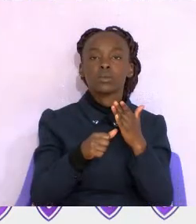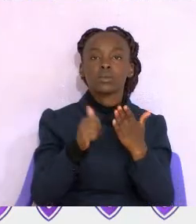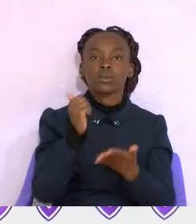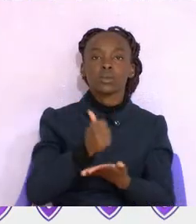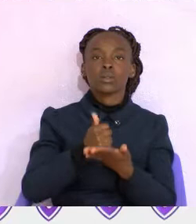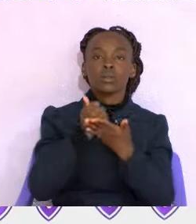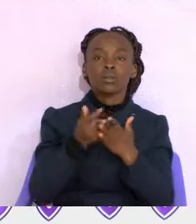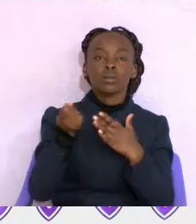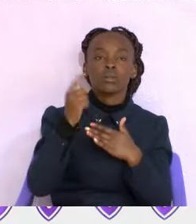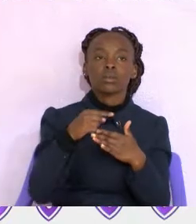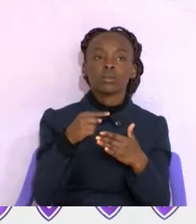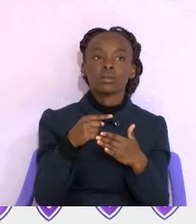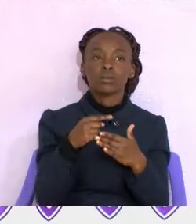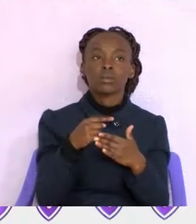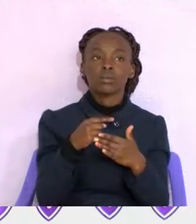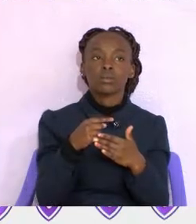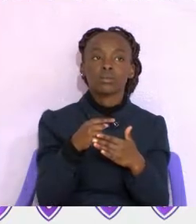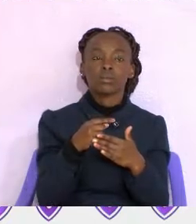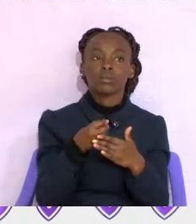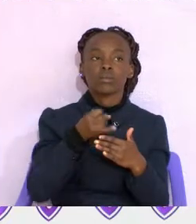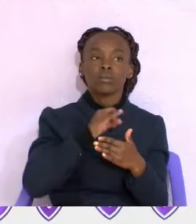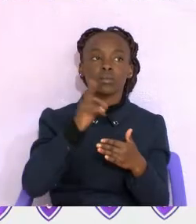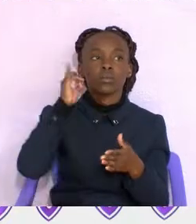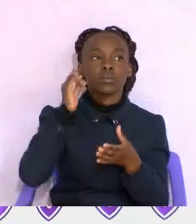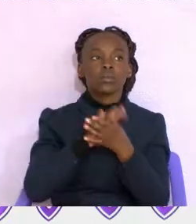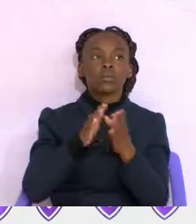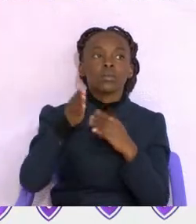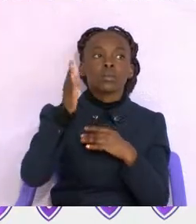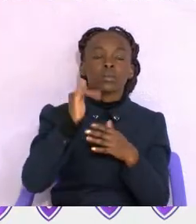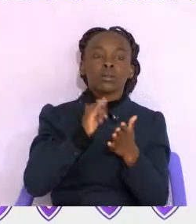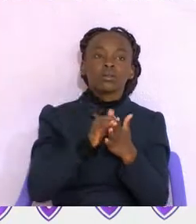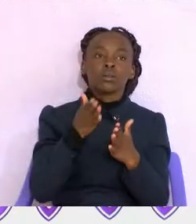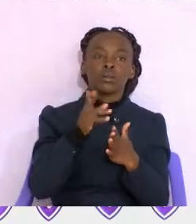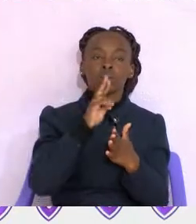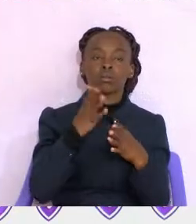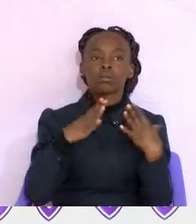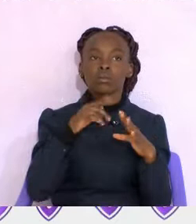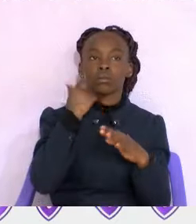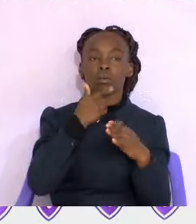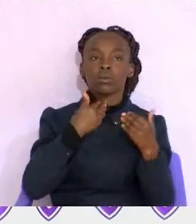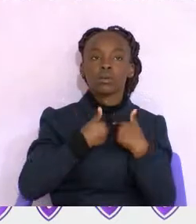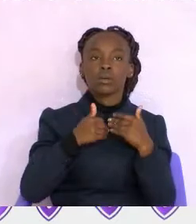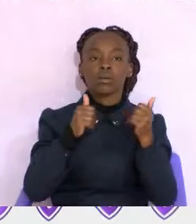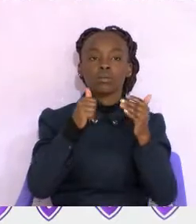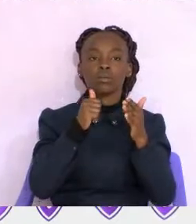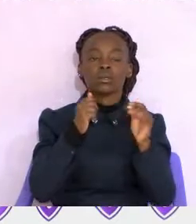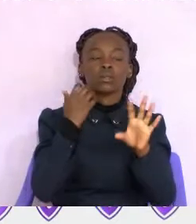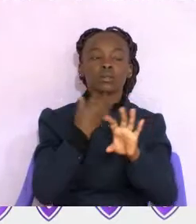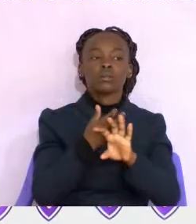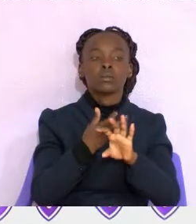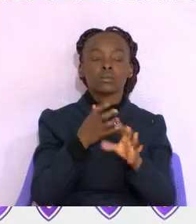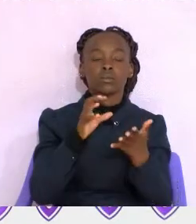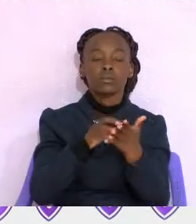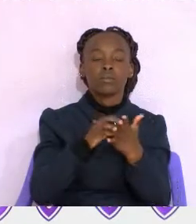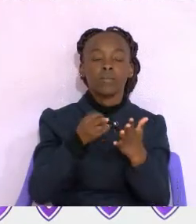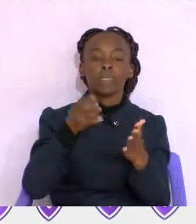kiungu inaonekananga. Haleluya. Na kwa hiyo nataka nikaamini Mungu kwamba Mungu, kuna watu wanapitia hali ngumu. Tunahitaji kuwaona watu wakitembelewa kwa